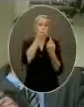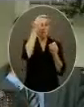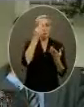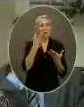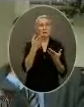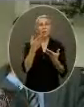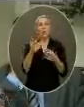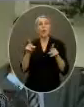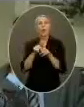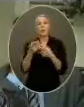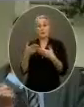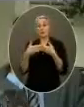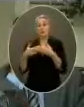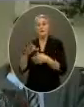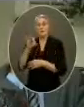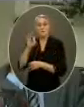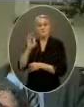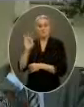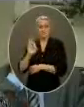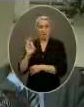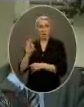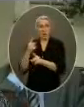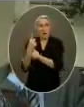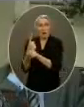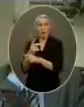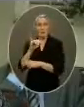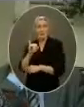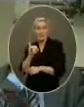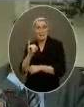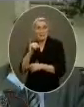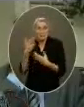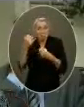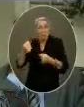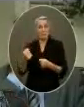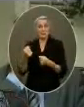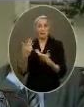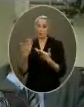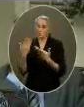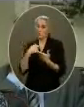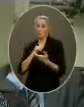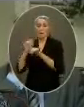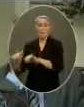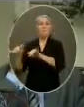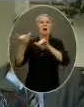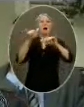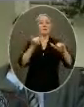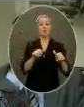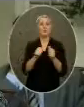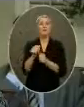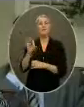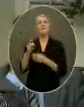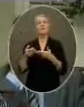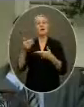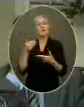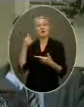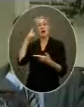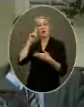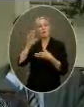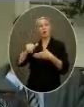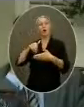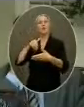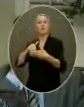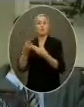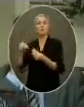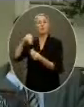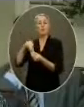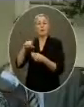rencontrer la FADOC. Et s'il y a eu lieu, je vais faire la même chose que j'ai fait avec la FADOC au niveau du supplément du